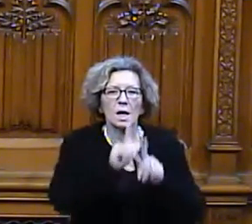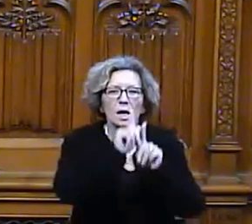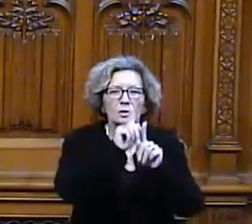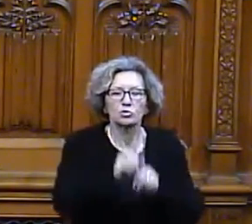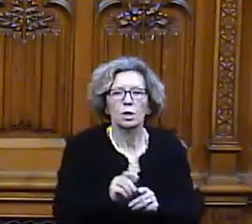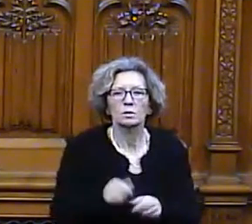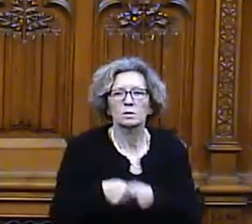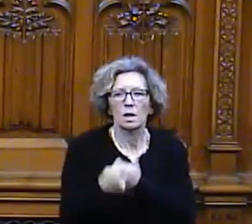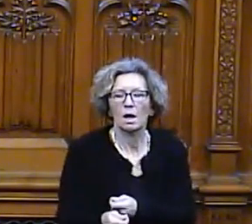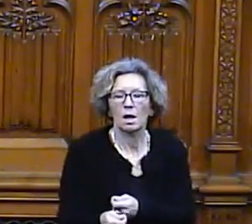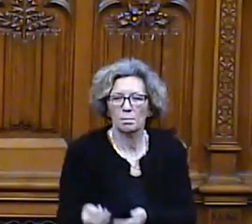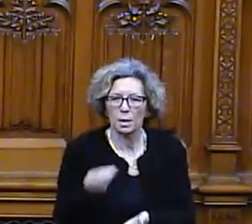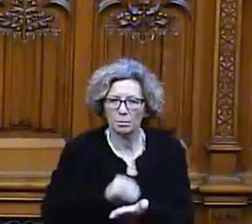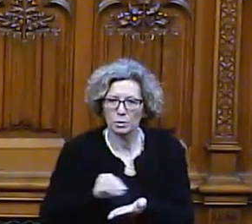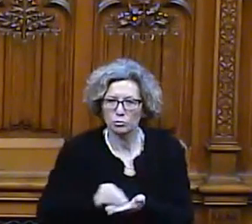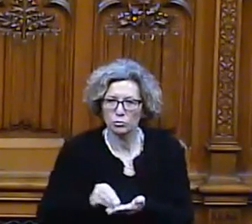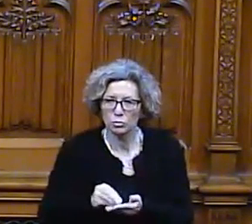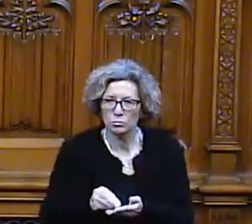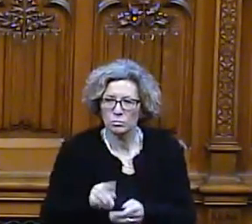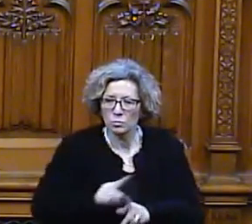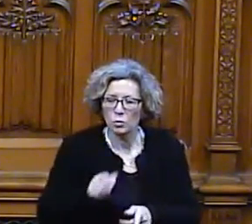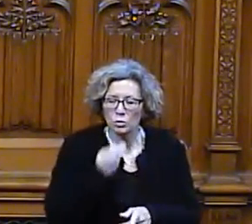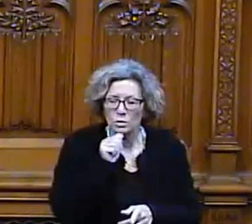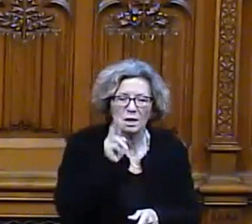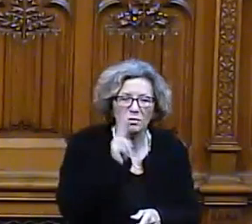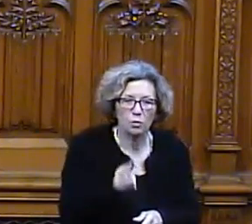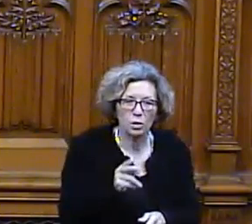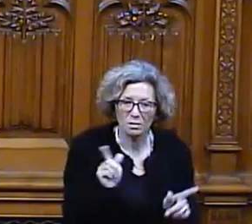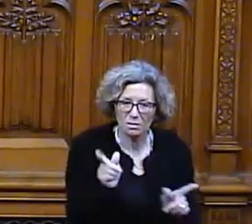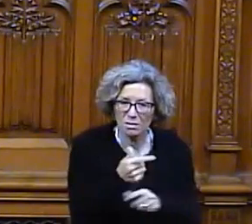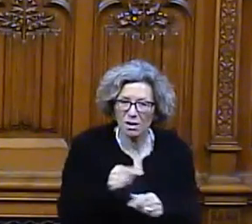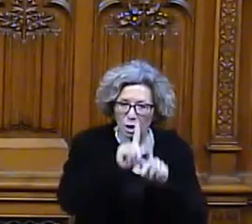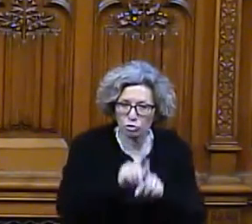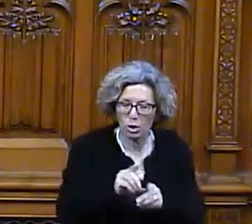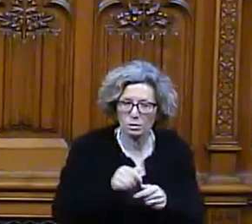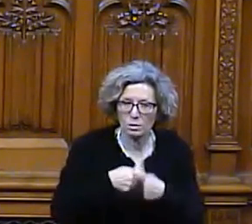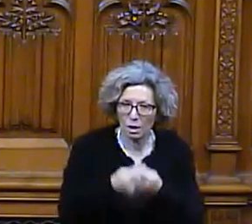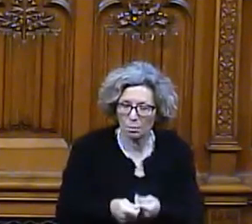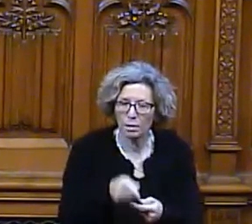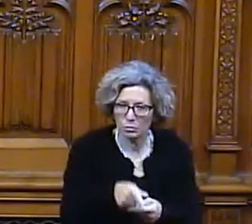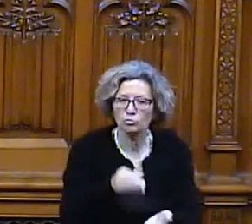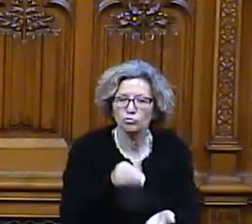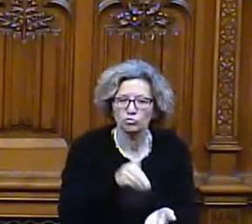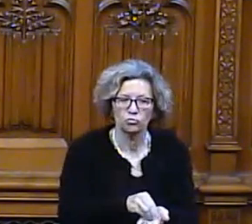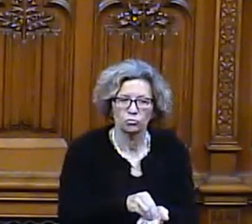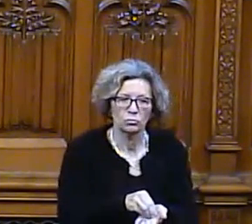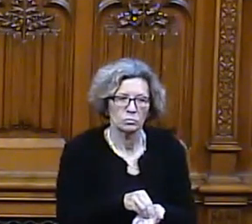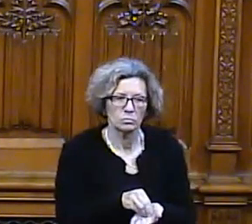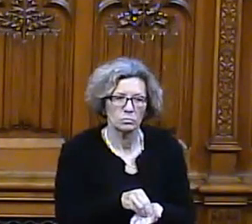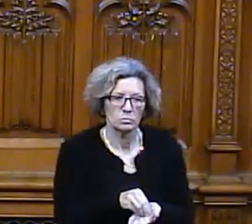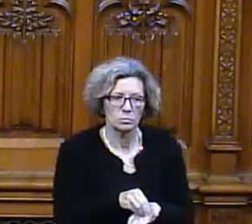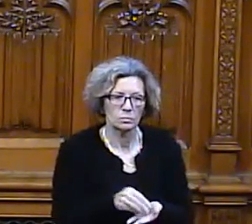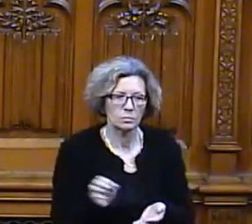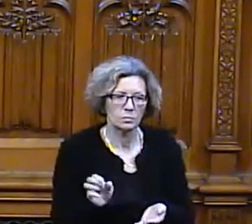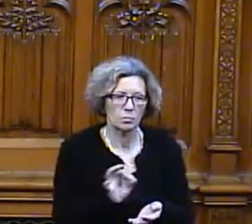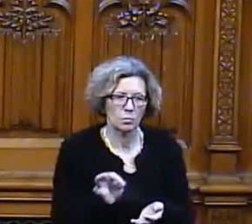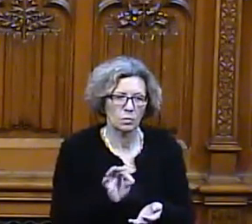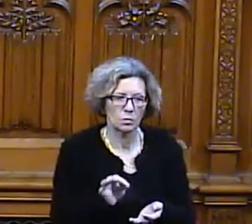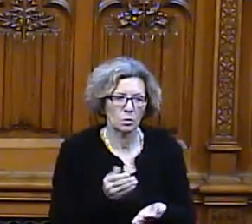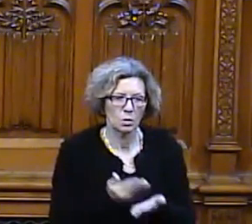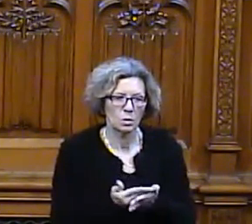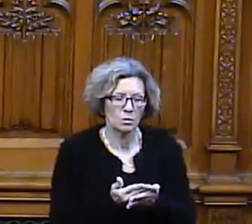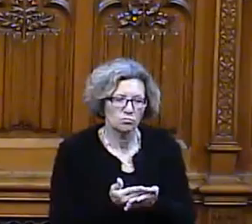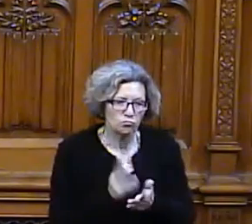da reinzuschreiben? Sonst kein Wort. Die Leerstandsabgabe, die steht natürlich drinnen. Oder, auch